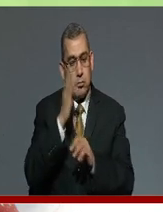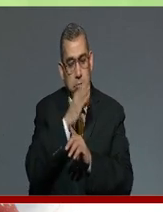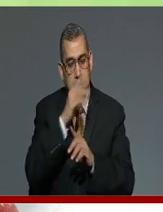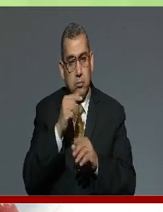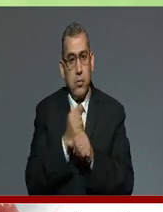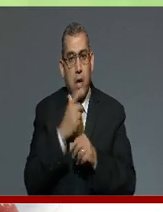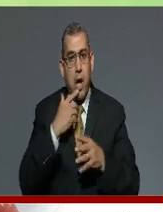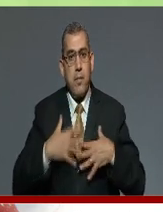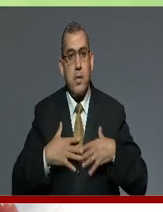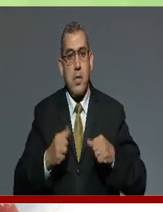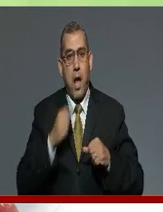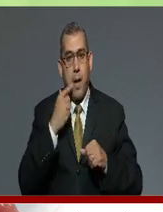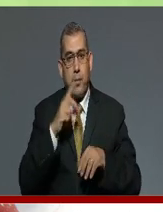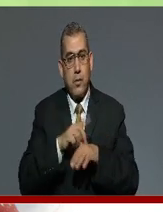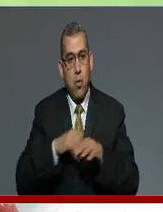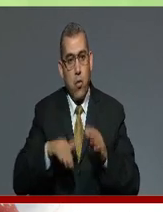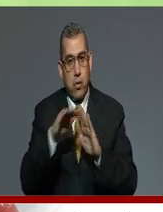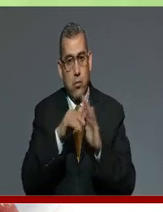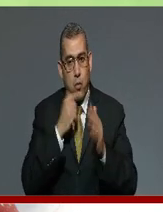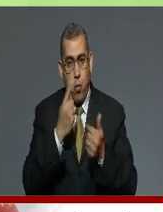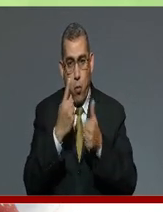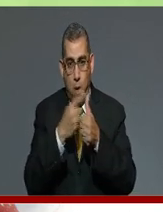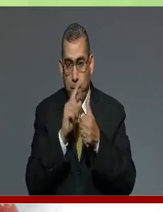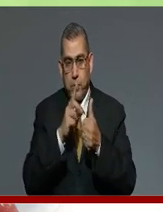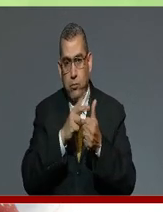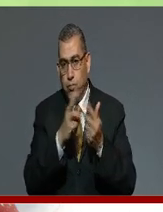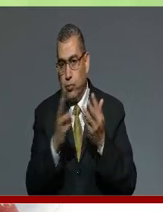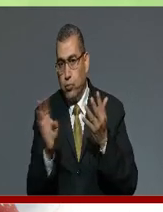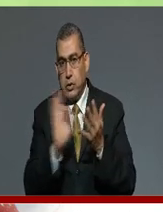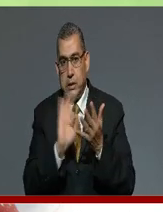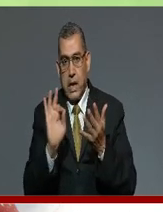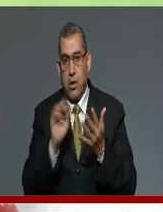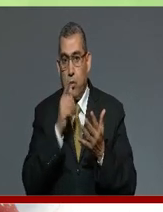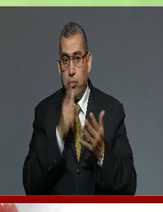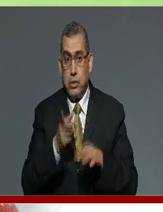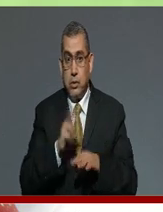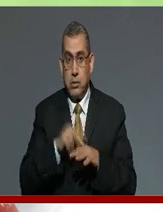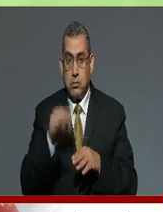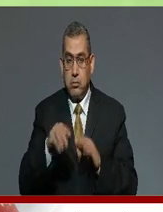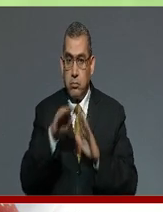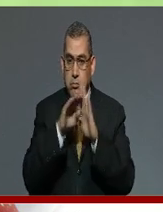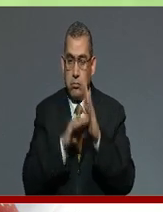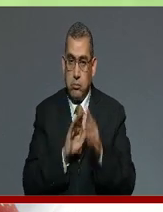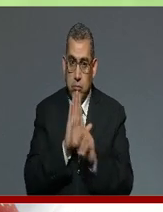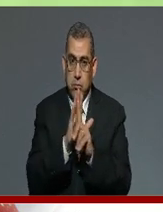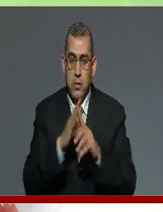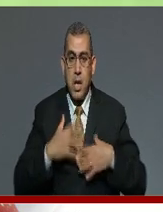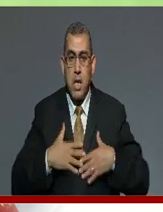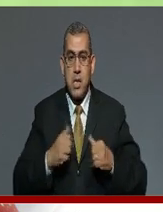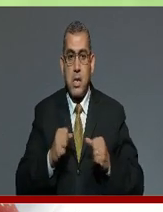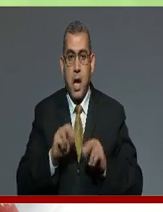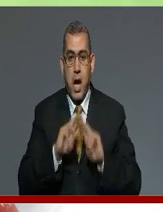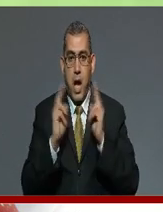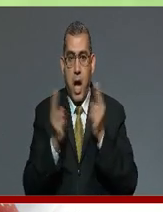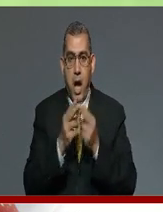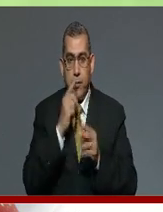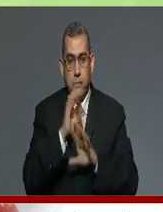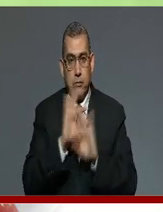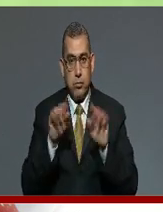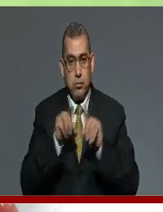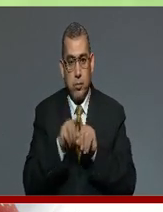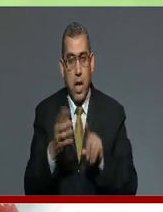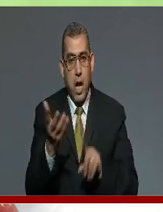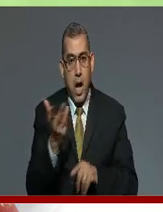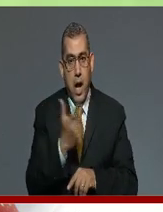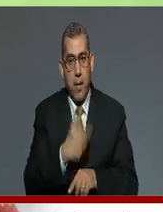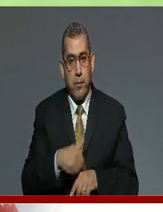وليس تدخلا واحدا فقط وهذا التعزيز النظام الصحه العامه جاء مع خمس